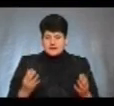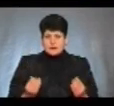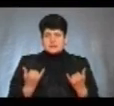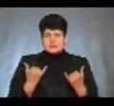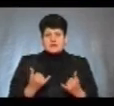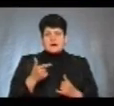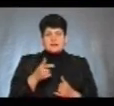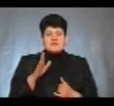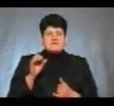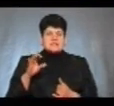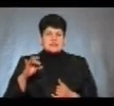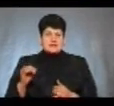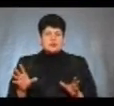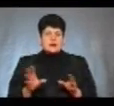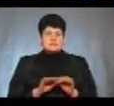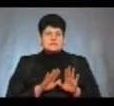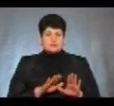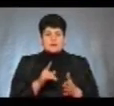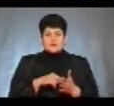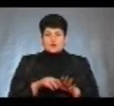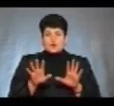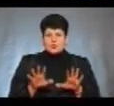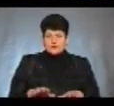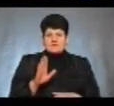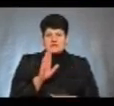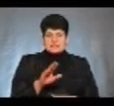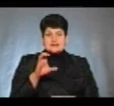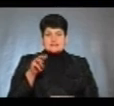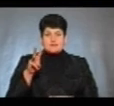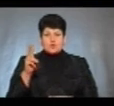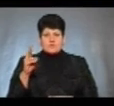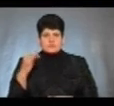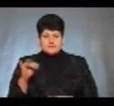Ганна Василенко разом з заступником міського голови Тернополя Владиславом